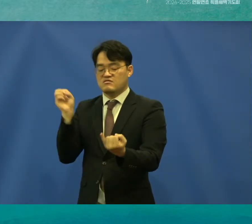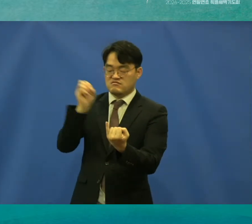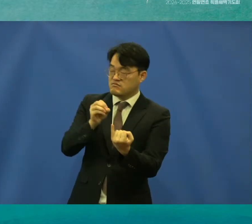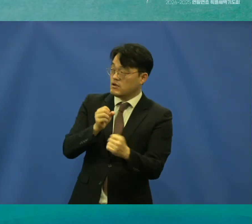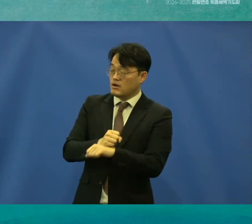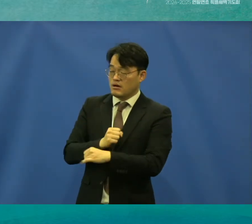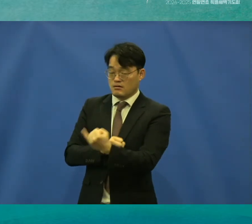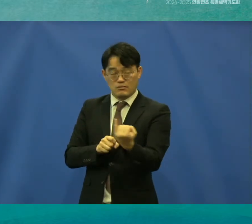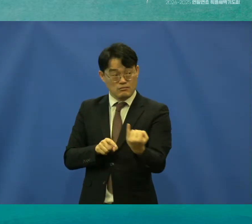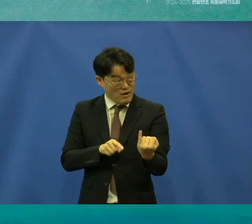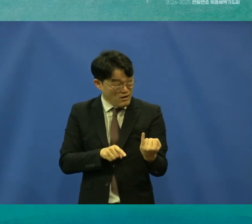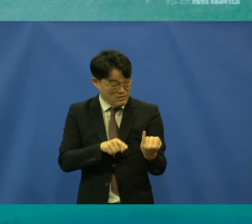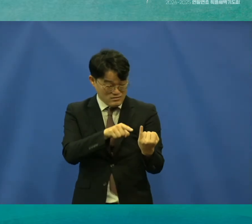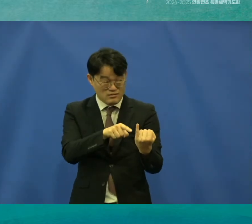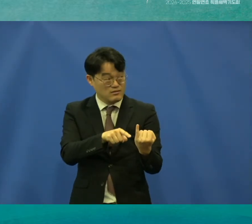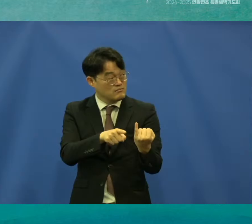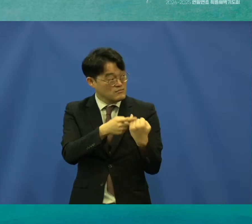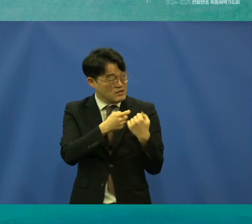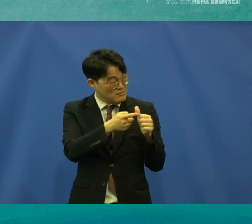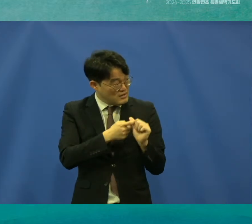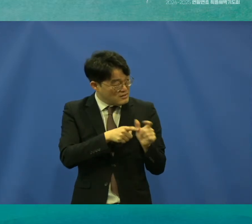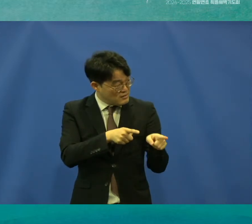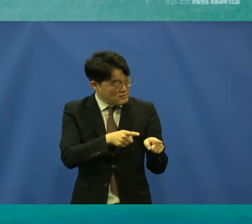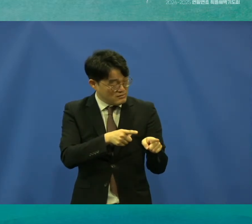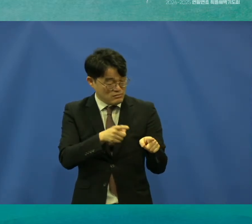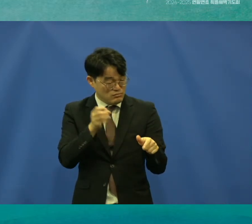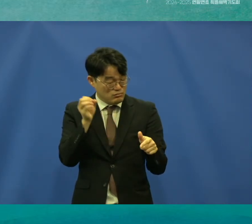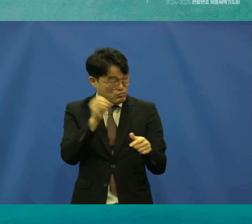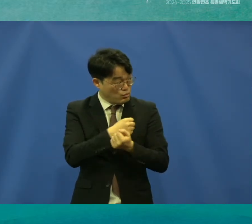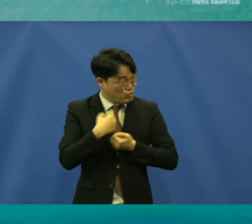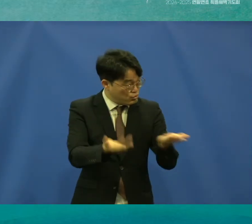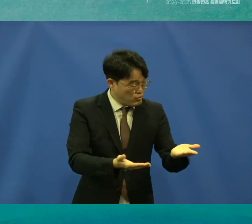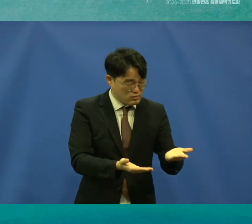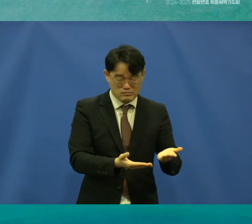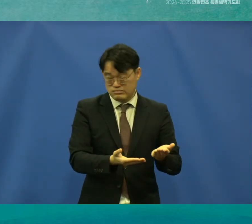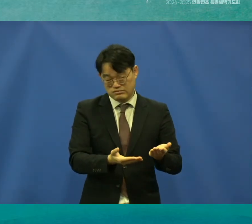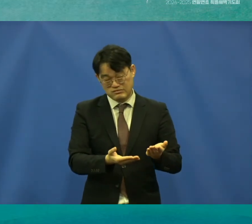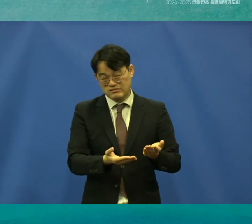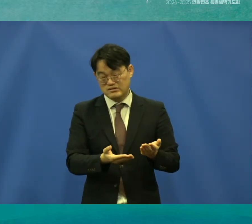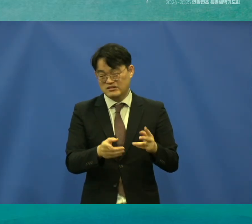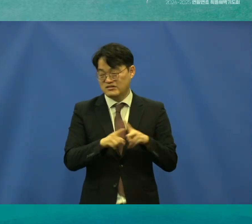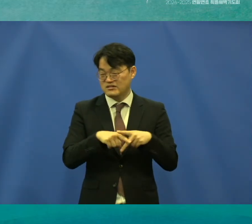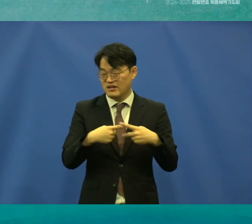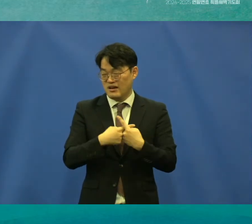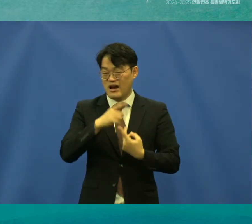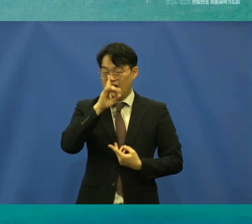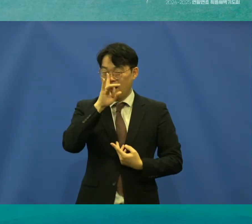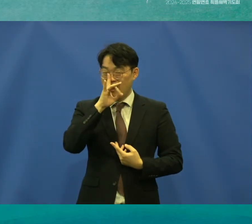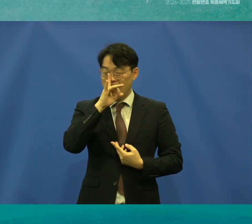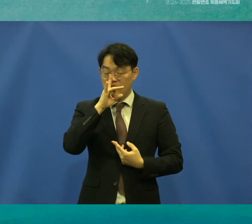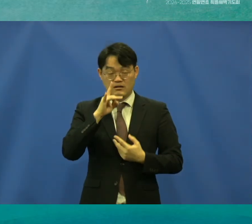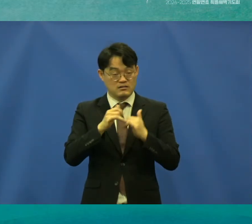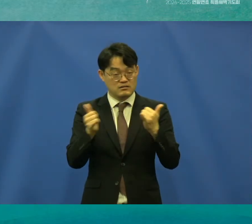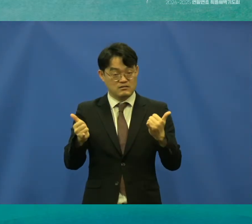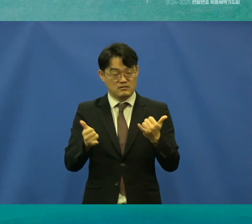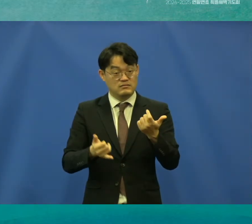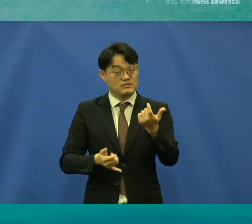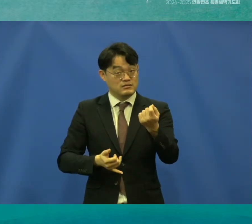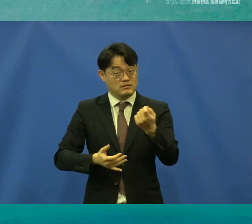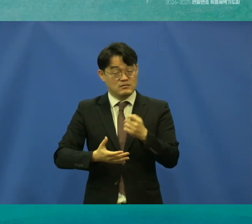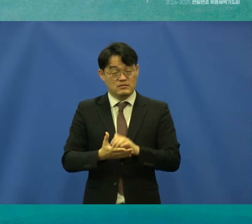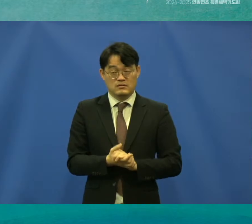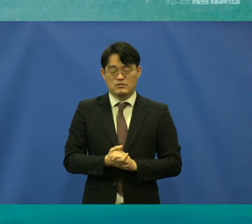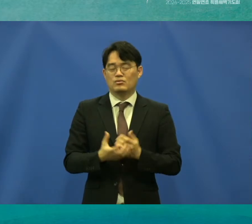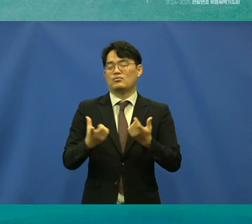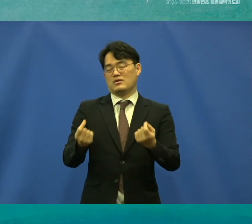얘기. 잡아 죽여야 된다는 거예요. 망해야 된다는 거예요. 여러분, 우리 시대에 정의감에 불타있는